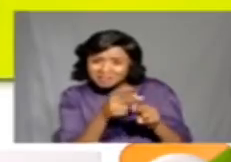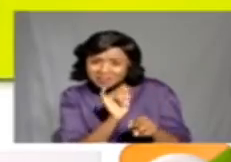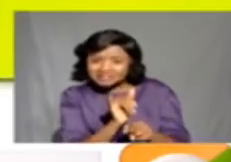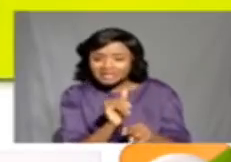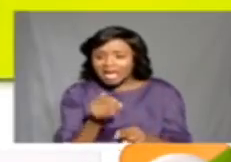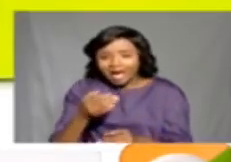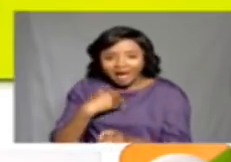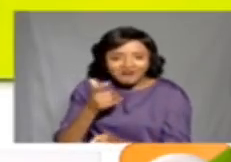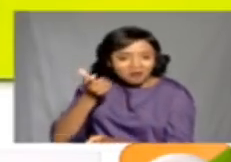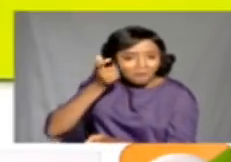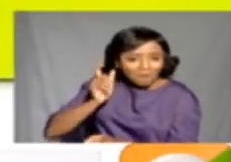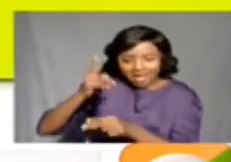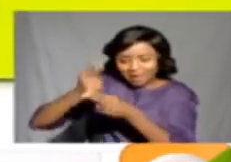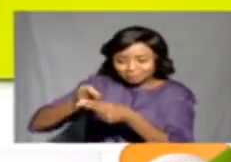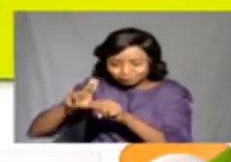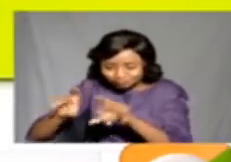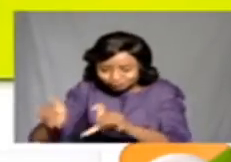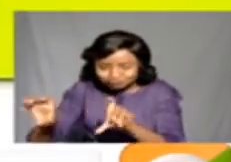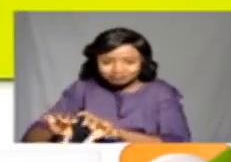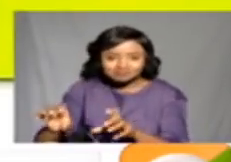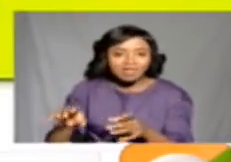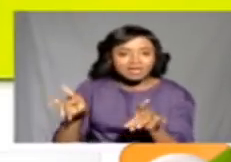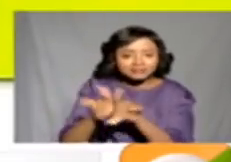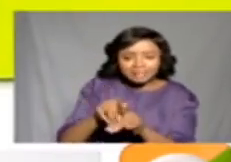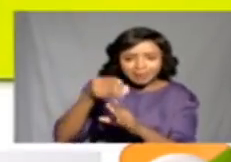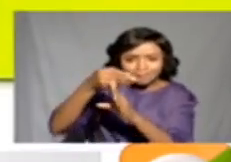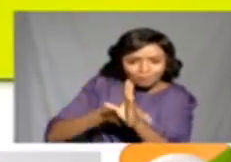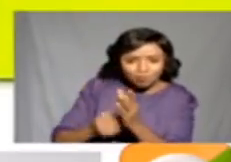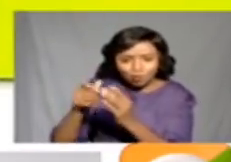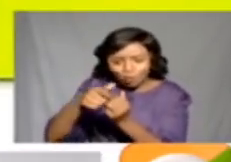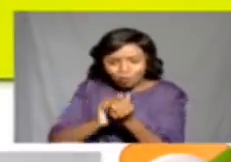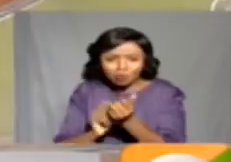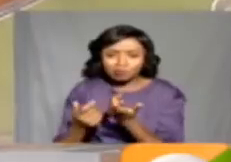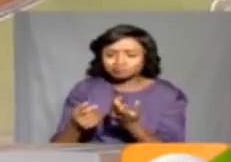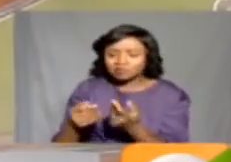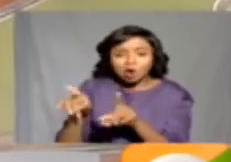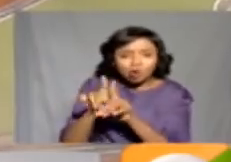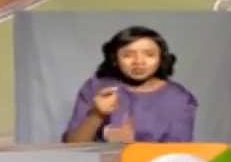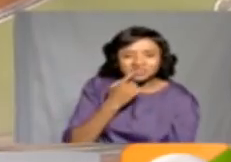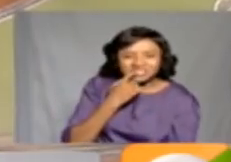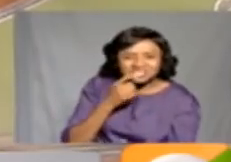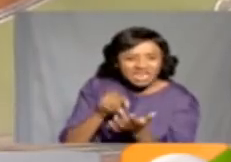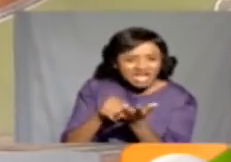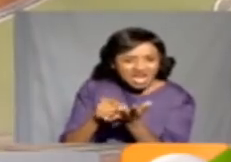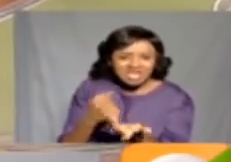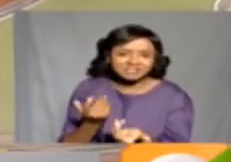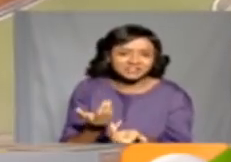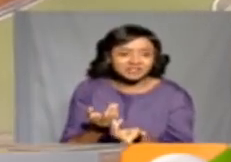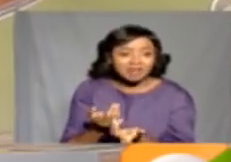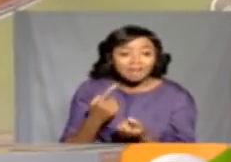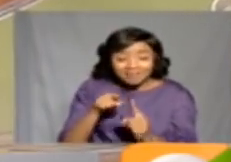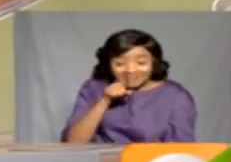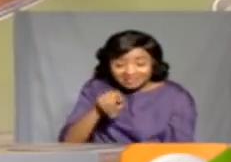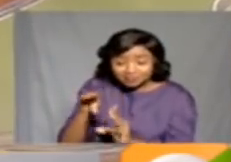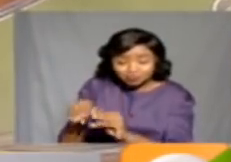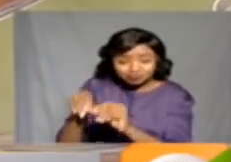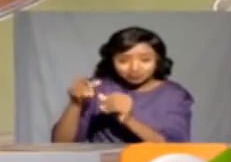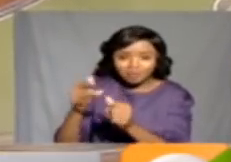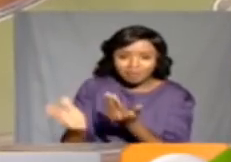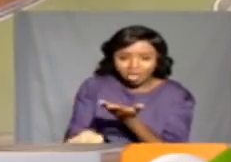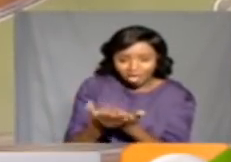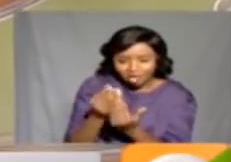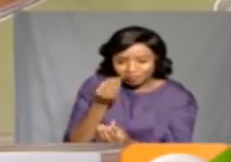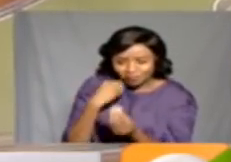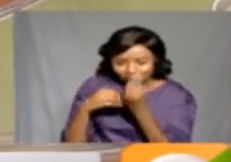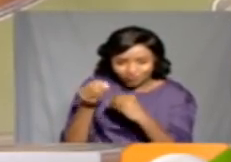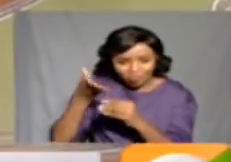mayai, unaweza kutengeneza kwa muhogo, unaweza kutengeneza kwa mchele, alimradi ni unga unaotengenezwa juu wa kuzuia kiungo hicho ama vyakula